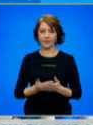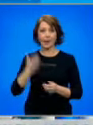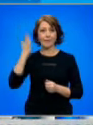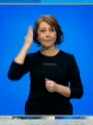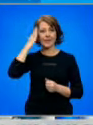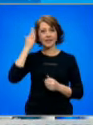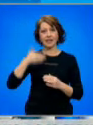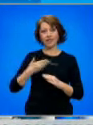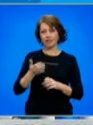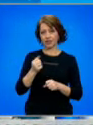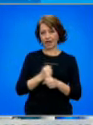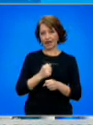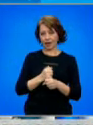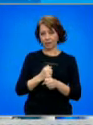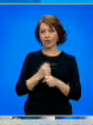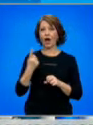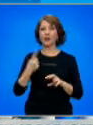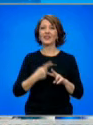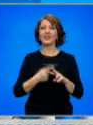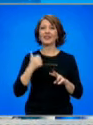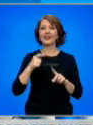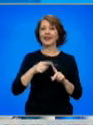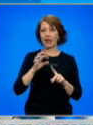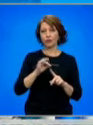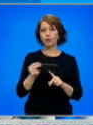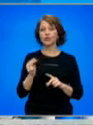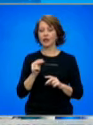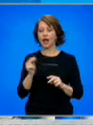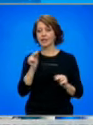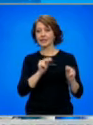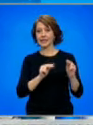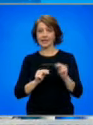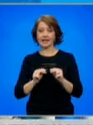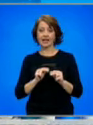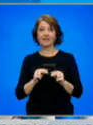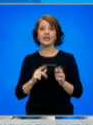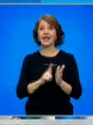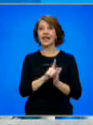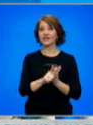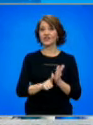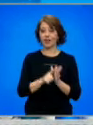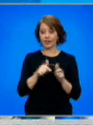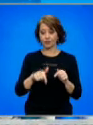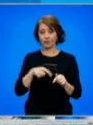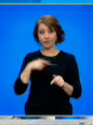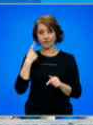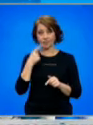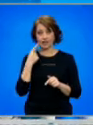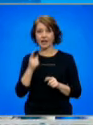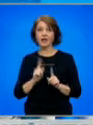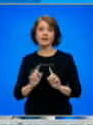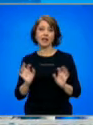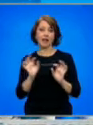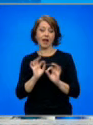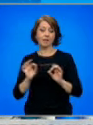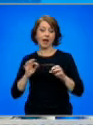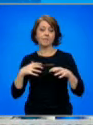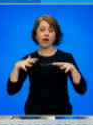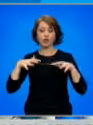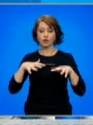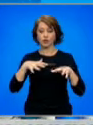Министрите на външните работи и на страните от НАТО ще заседават извънредно онлайн този петък, за да обсъдят струпването на руски войски по украинската граница